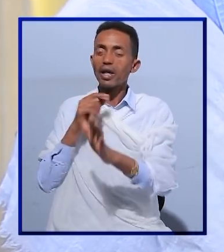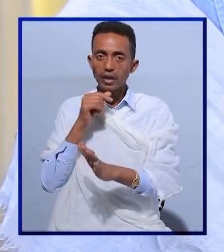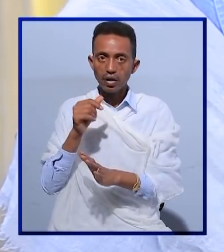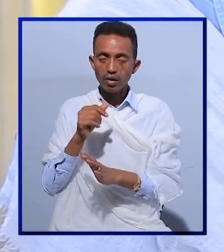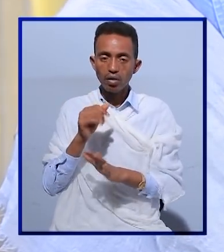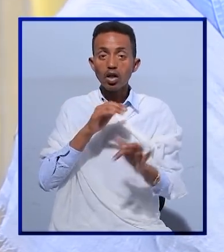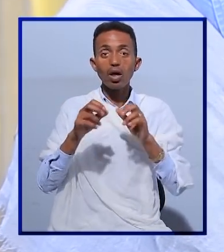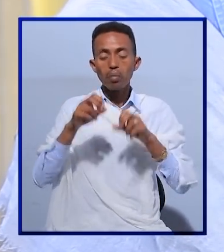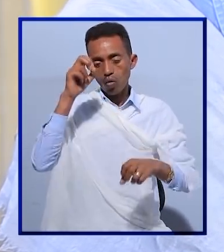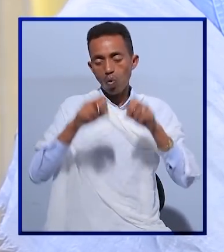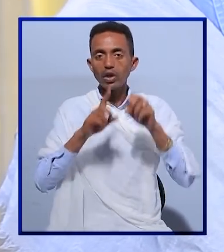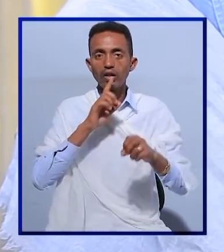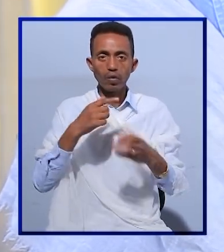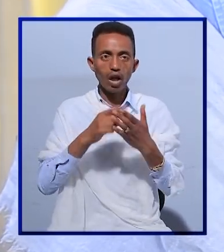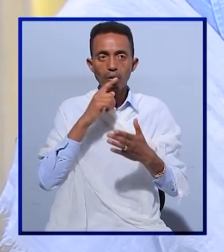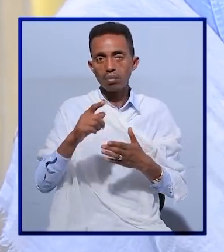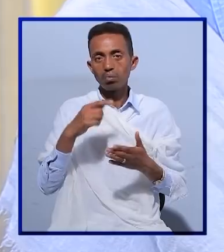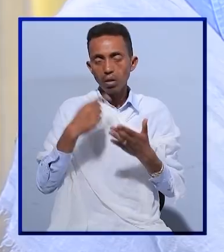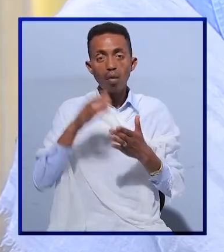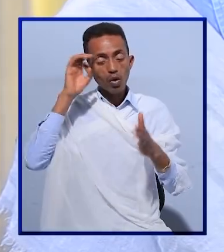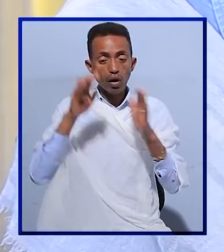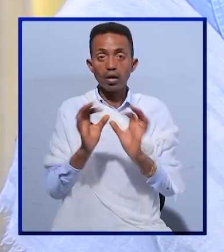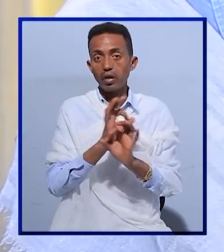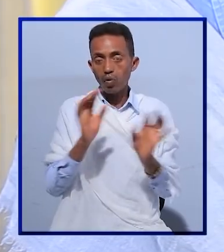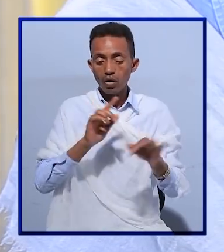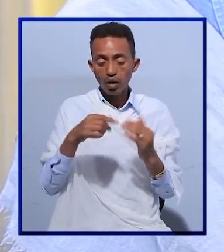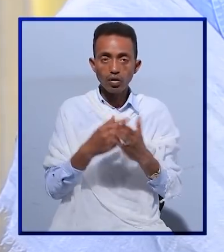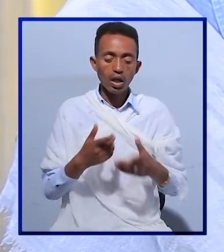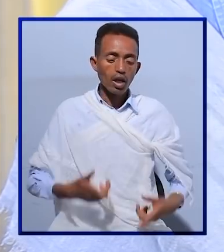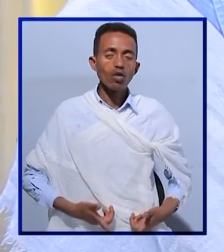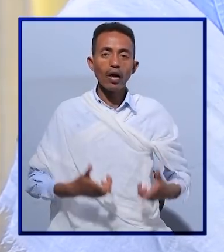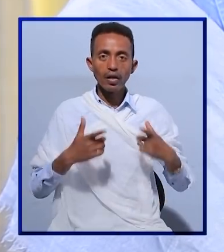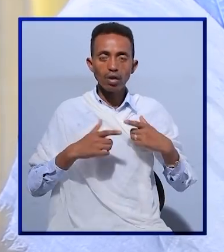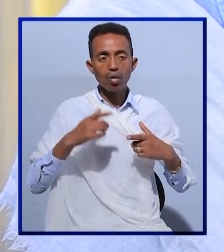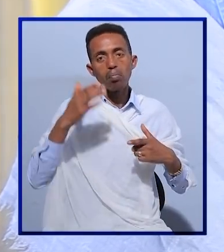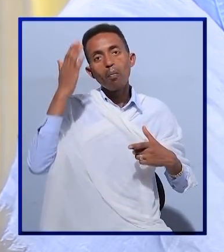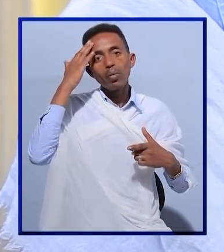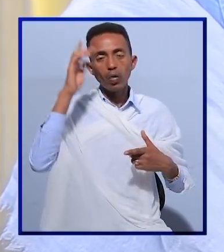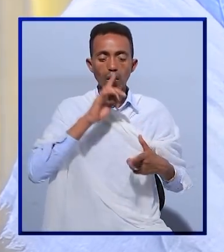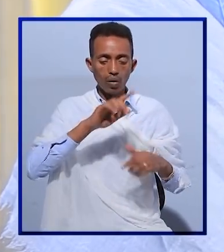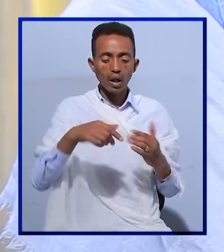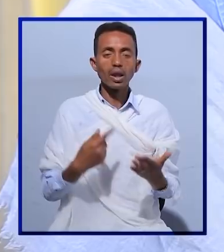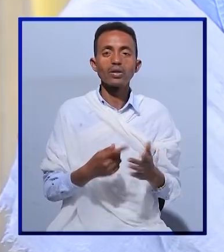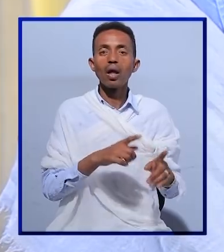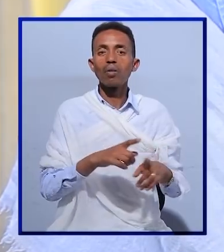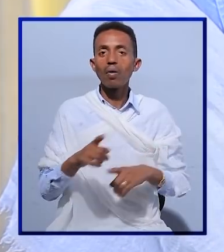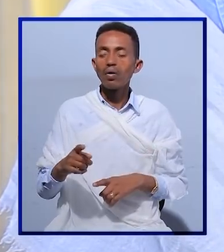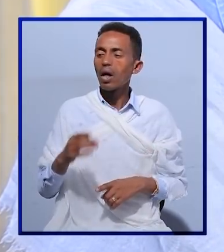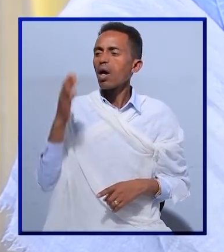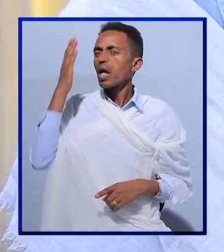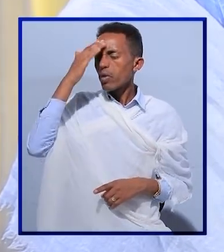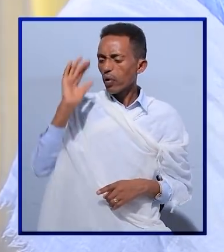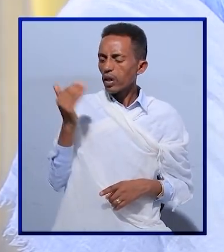ቢጠየቅ ባያሳይ እንደ ወንጀል ነው የሚቆጠረው ያለ መታወቂያ መንቀሳቀስ። የኗሪነት ማረጋገጫ